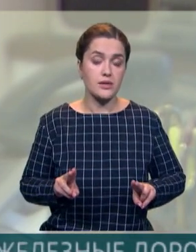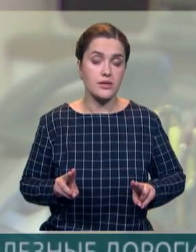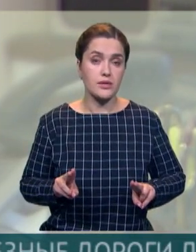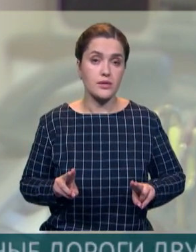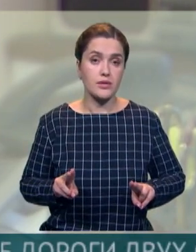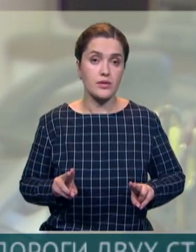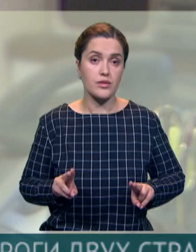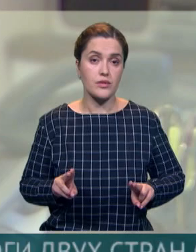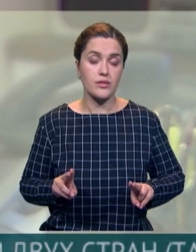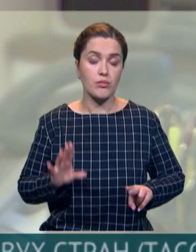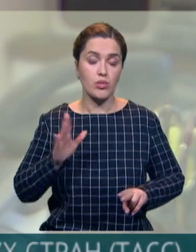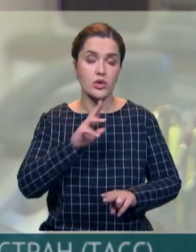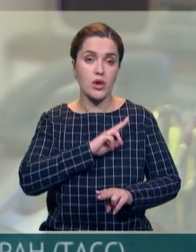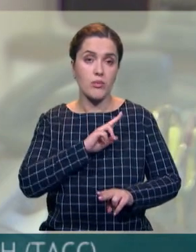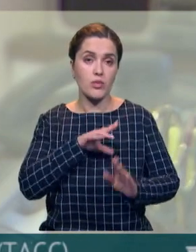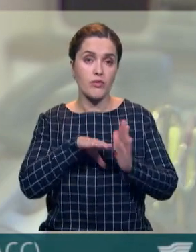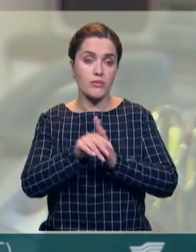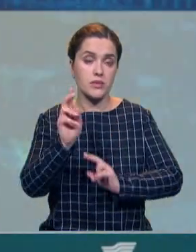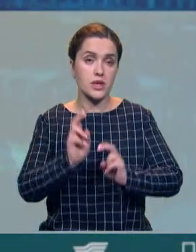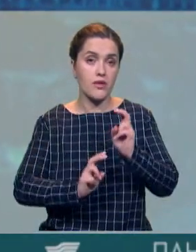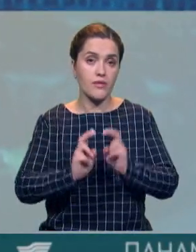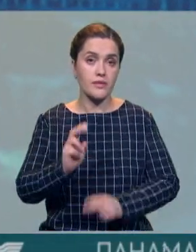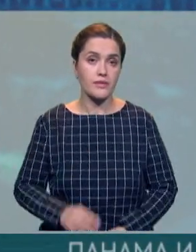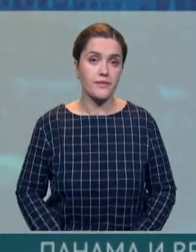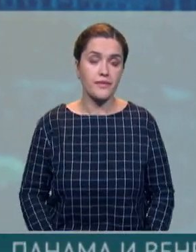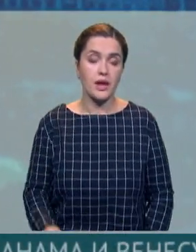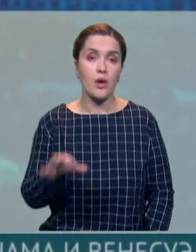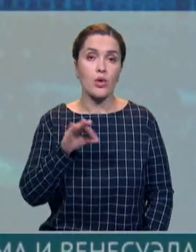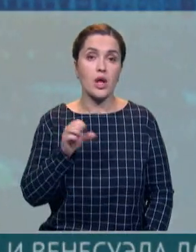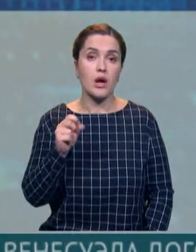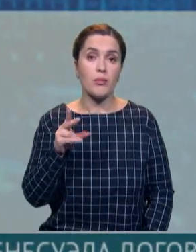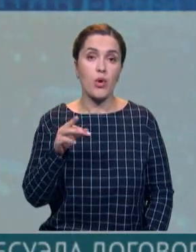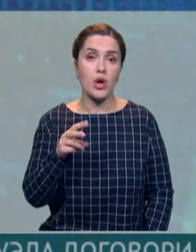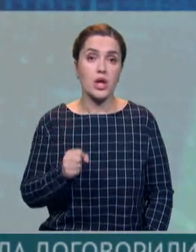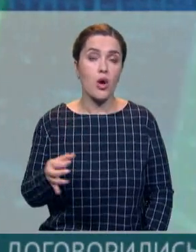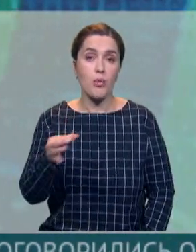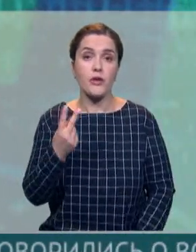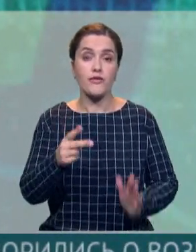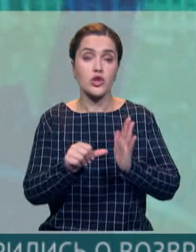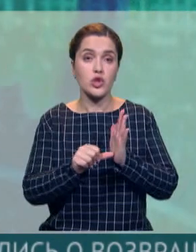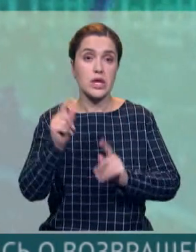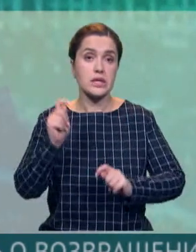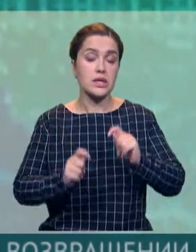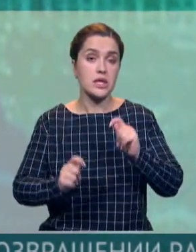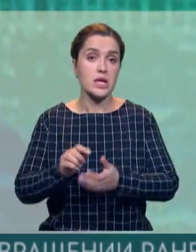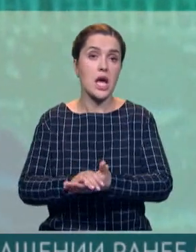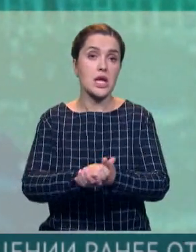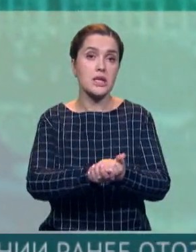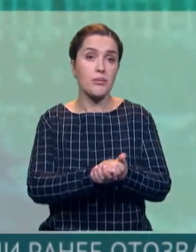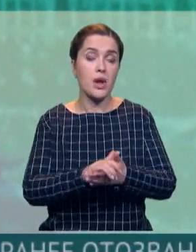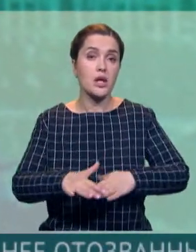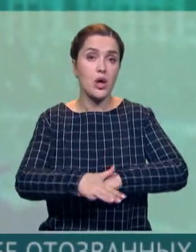будут работать на этих предприятиях. От Акмолинской области на 26-ю сессию ассамблеи